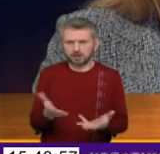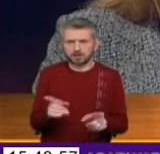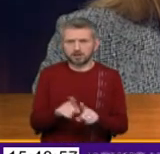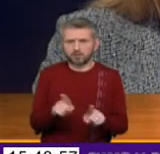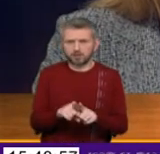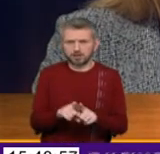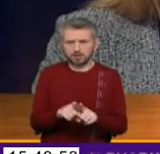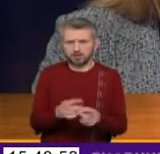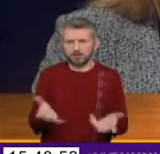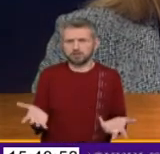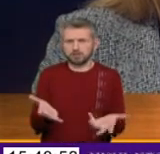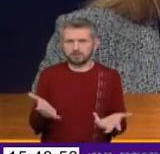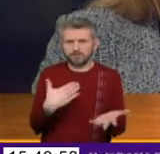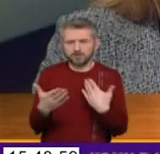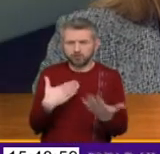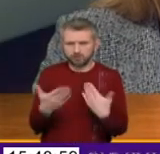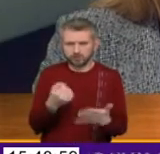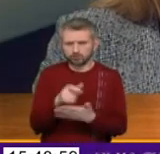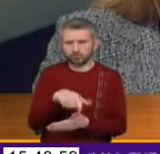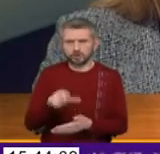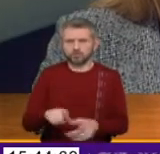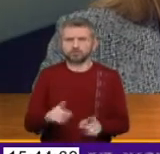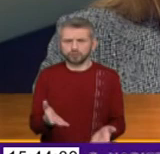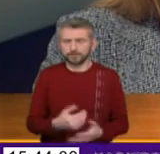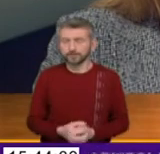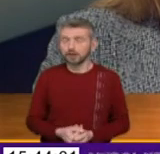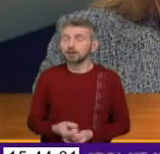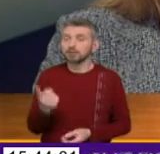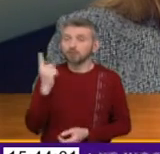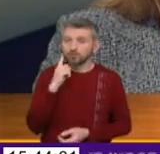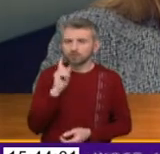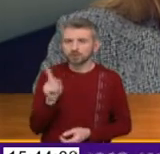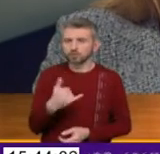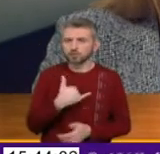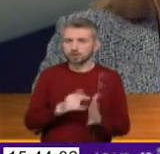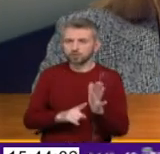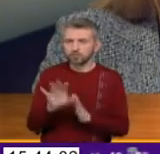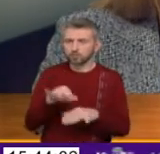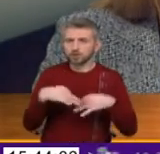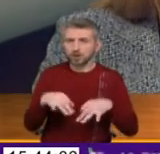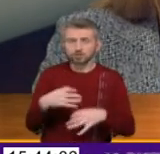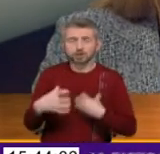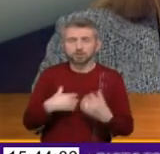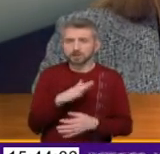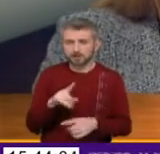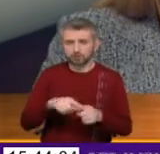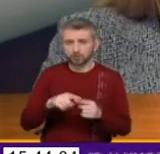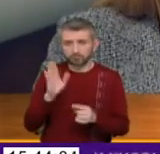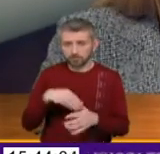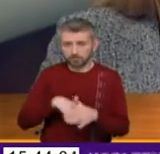таке відношення до людей? Так, почули. Ну, щось у нас почалось про транспорт. Не переживайте, скоро ж буде